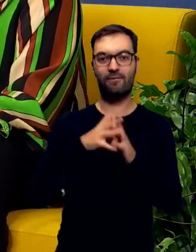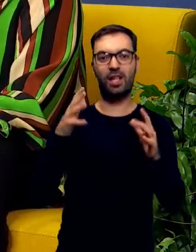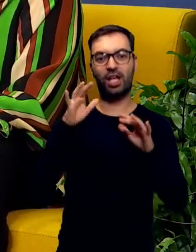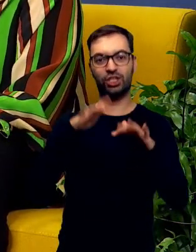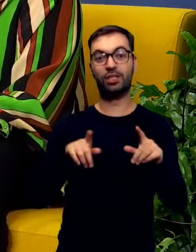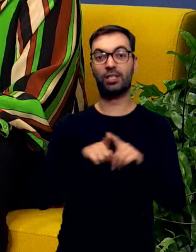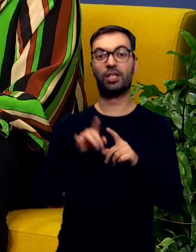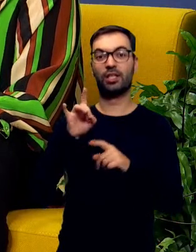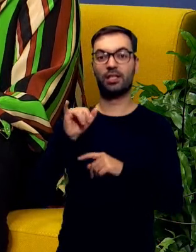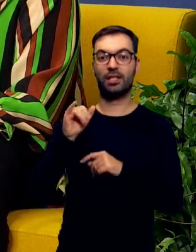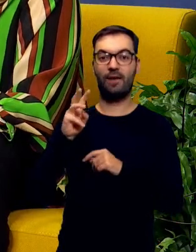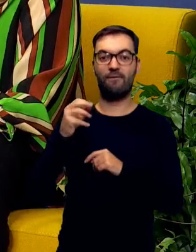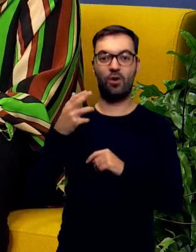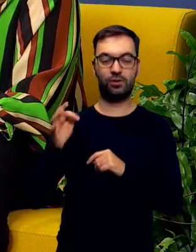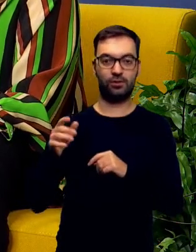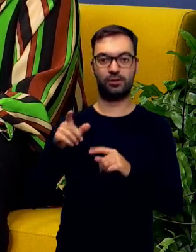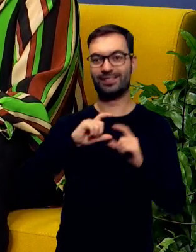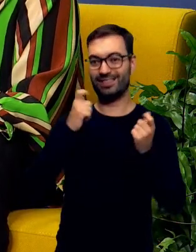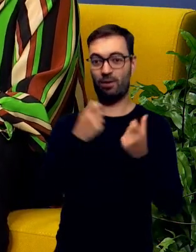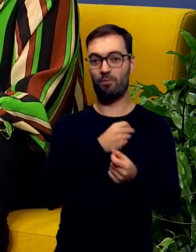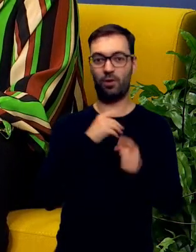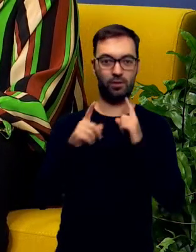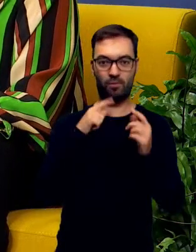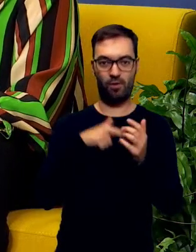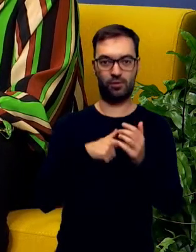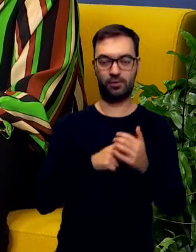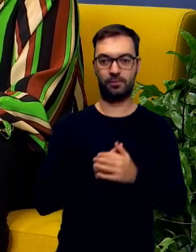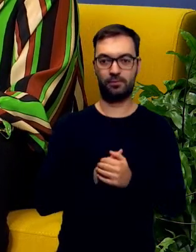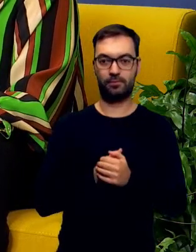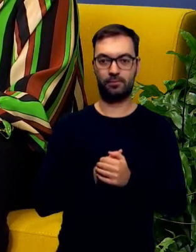Giewoncie i o tym mówiła cała Polska, to